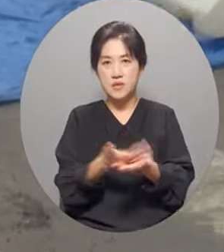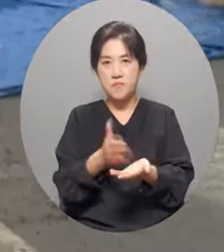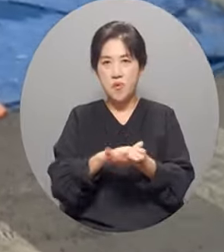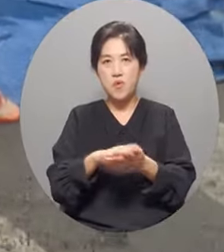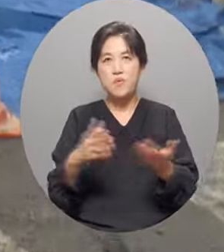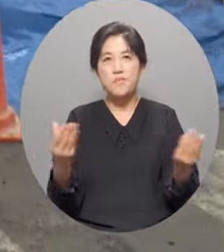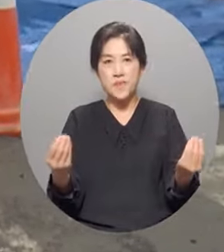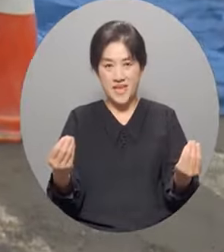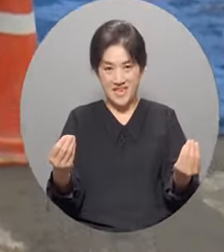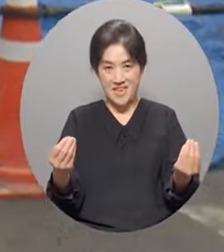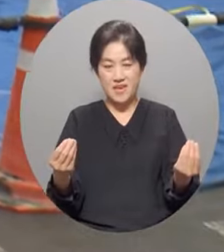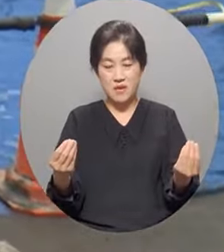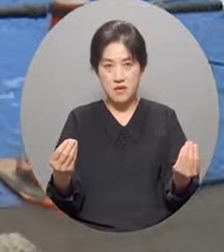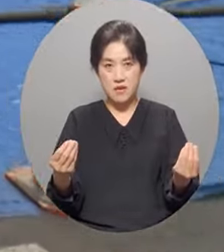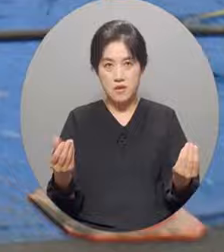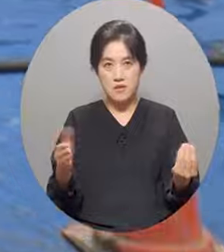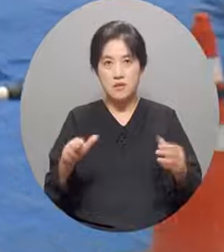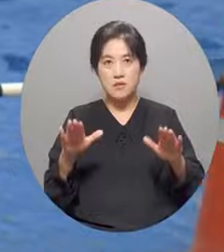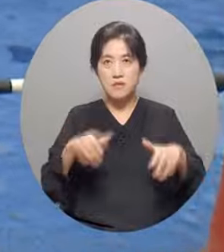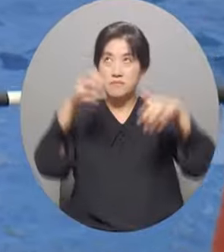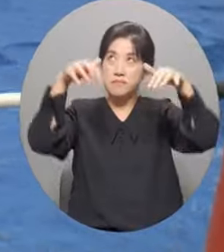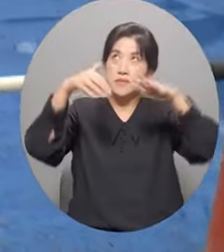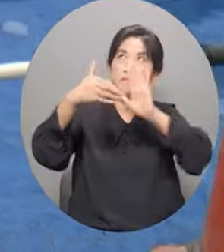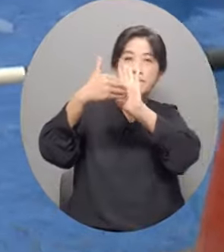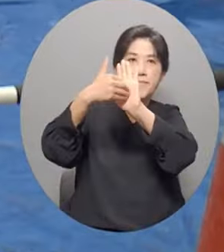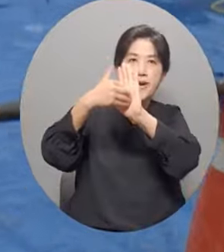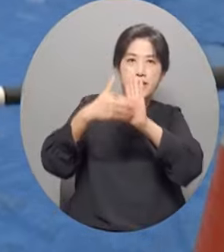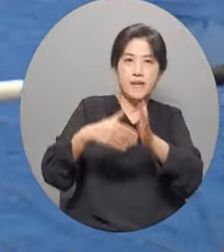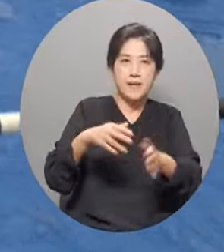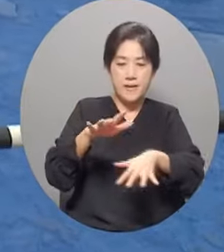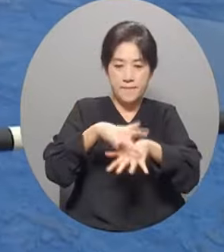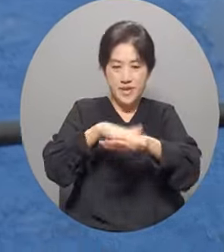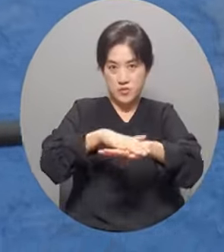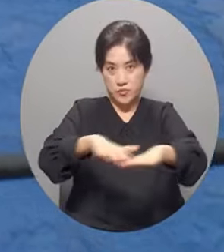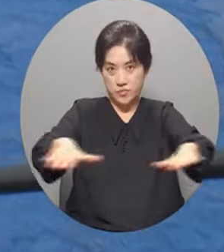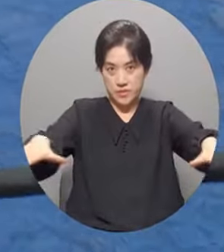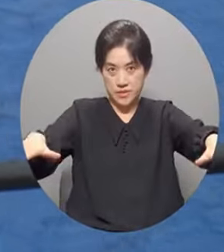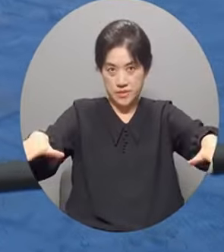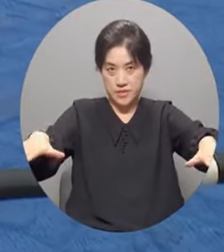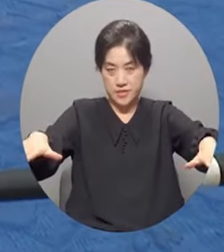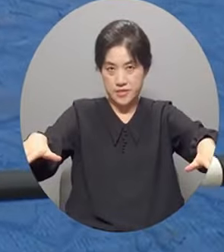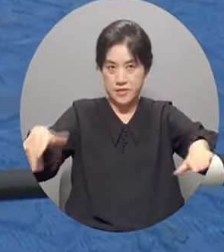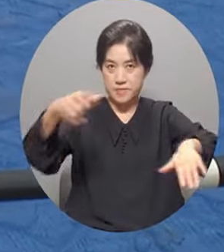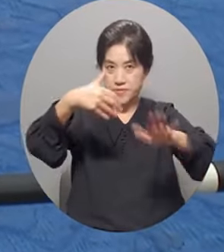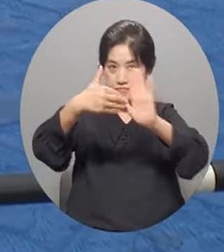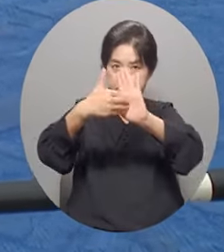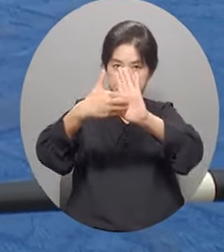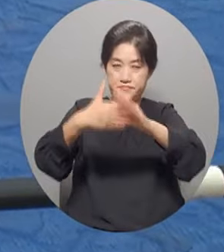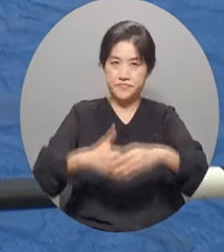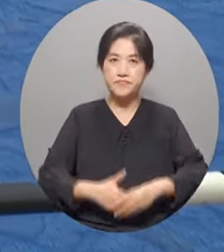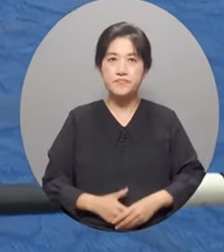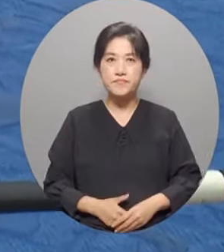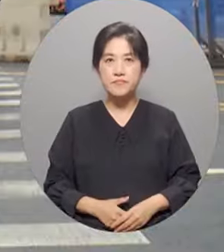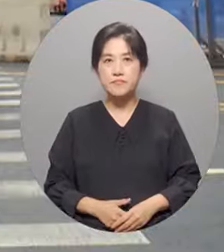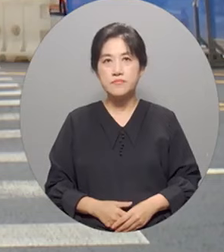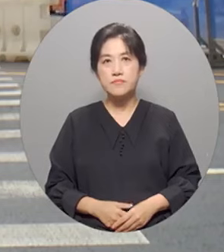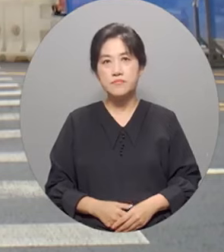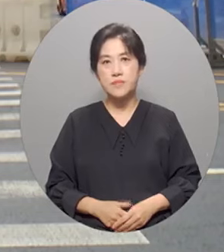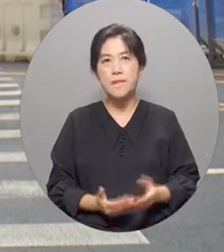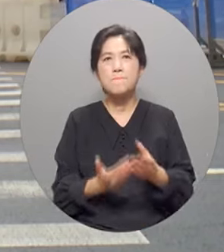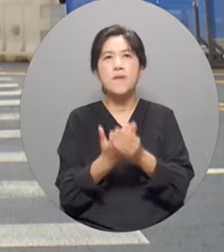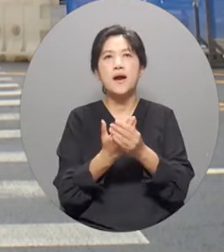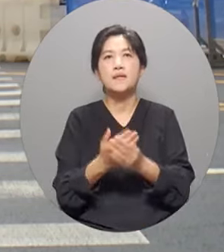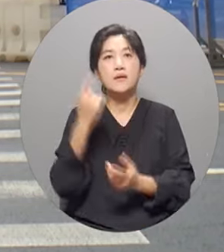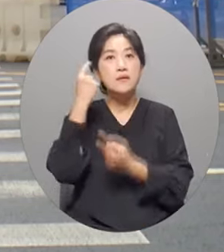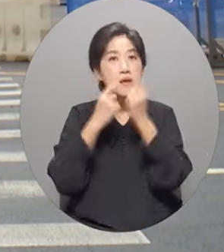완료가 된 상태인데요 현재는 비를 막기 위해 이렇게 방수포가 덮여 있습니다이 사고로